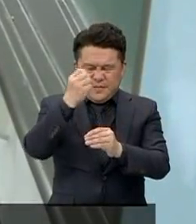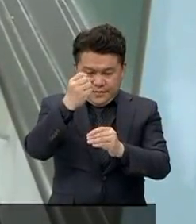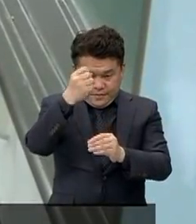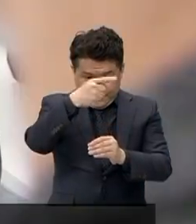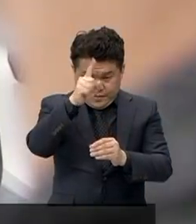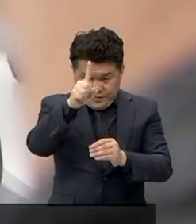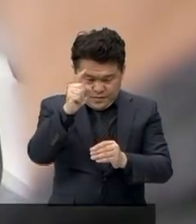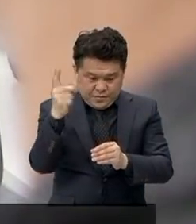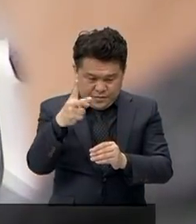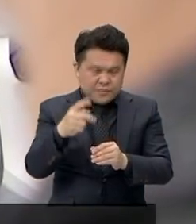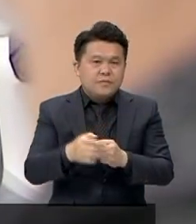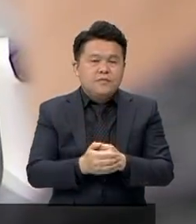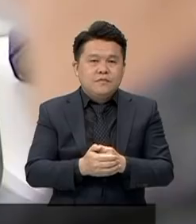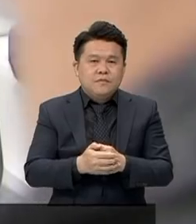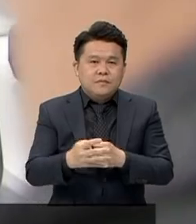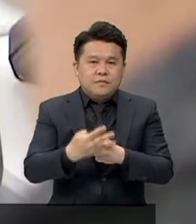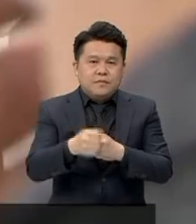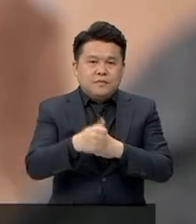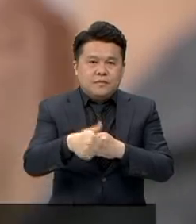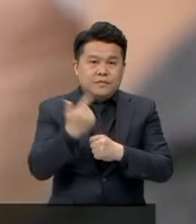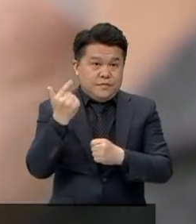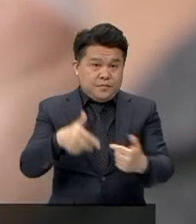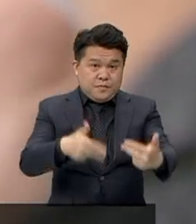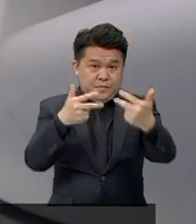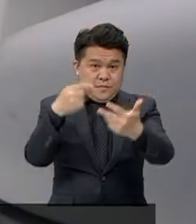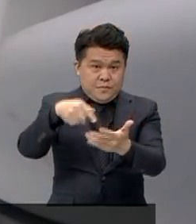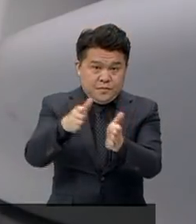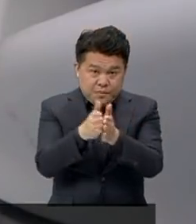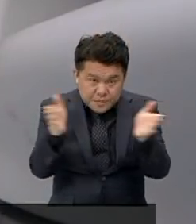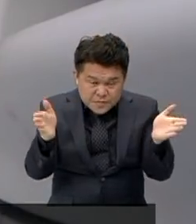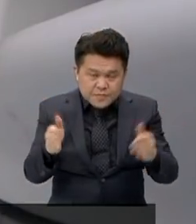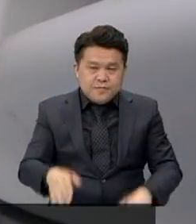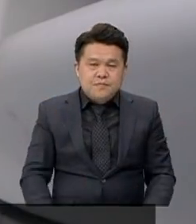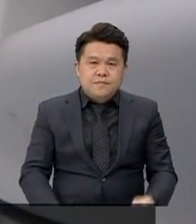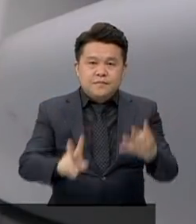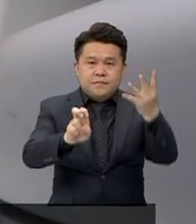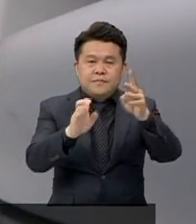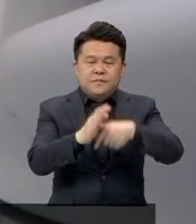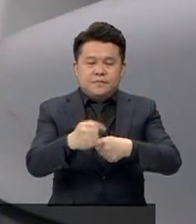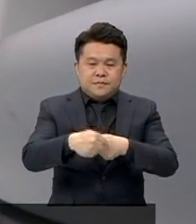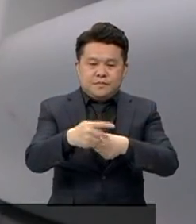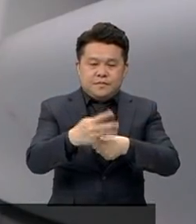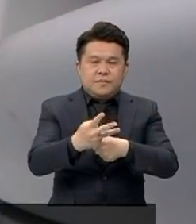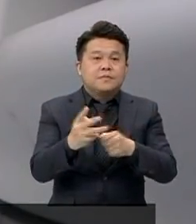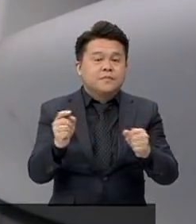2학년, 초등학교 4, 5, 6학년이 원격 수업을 시작하고 20일에는